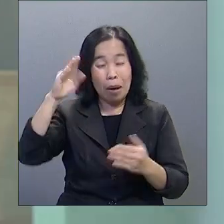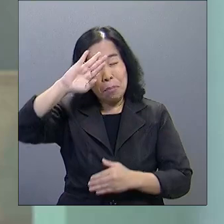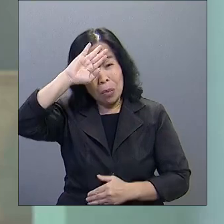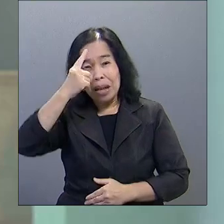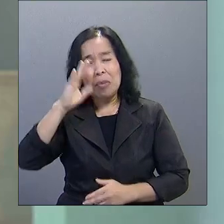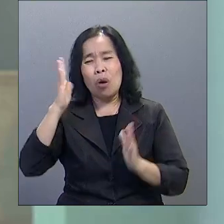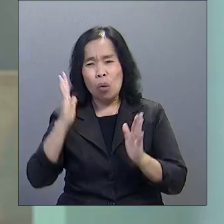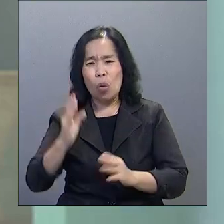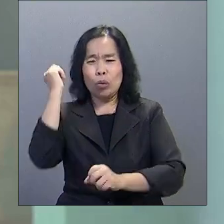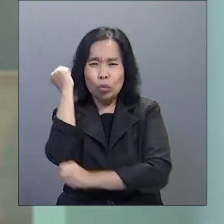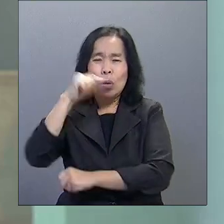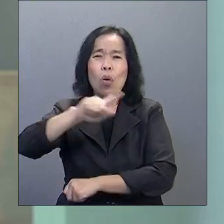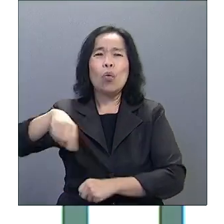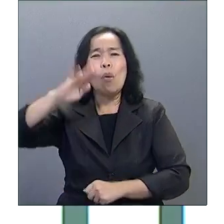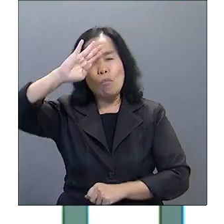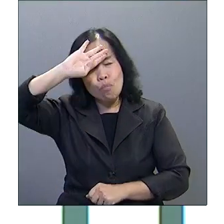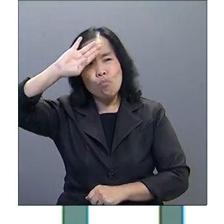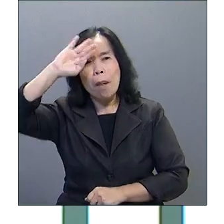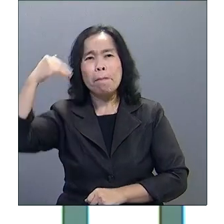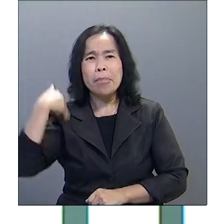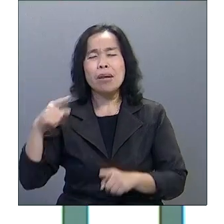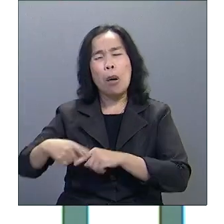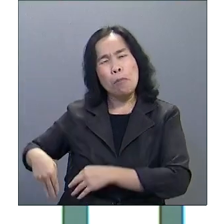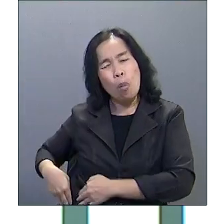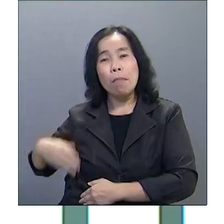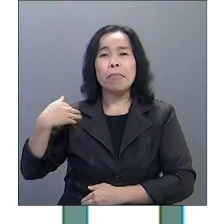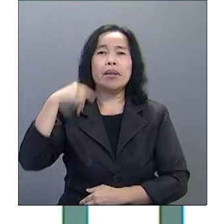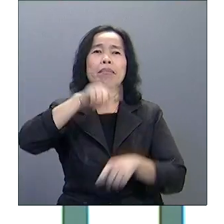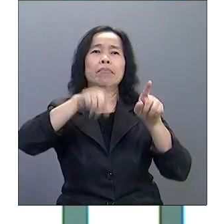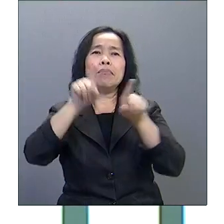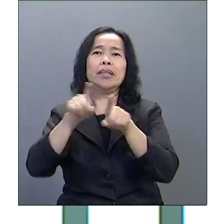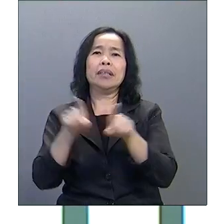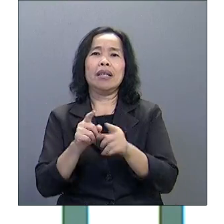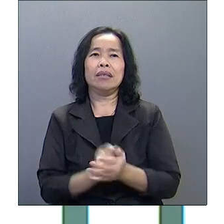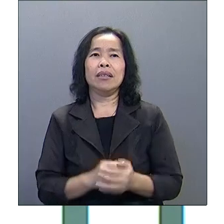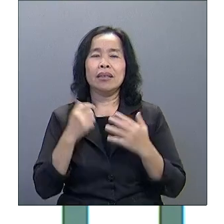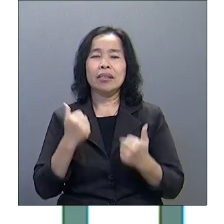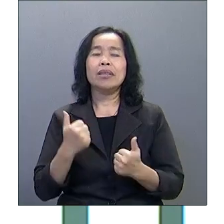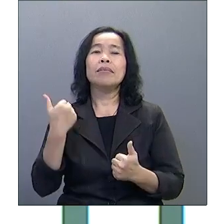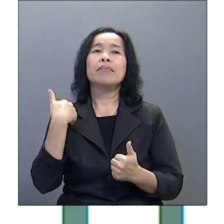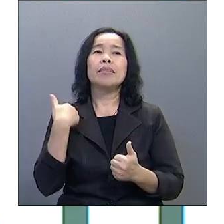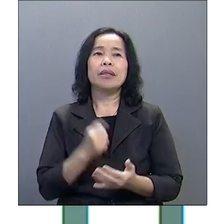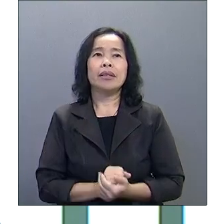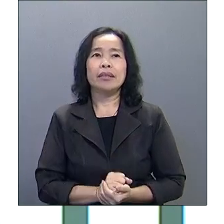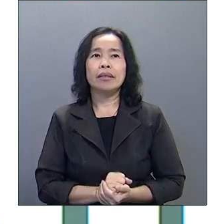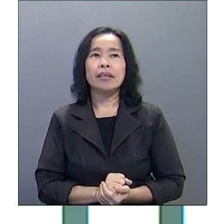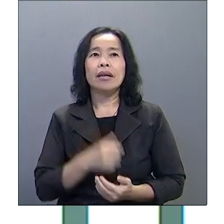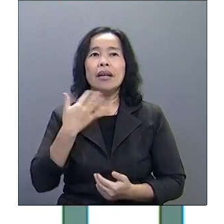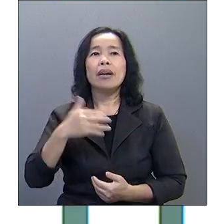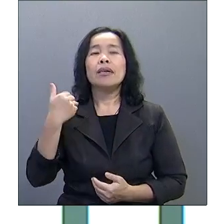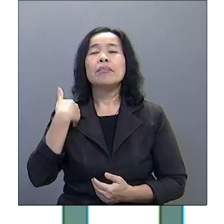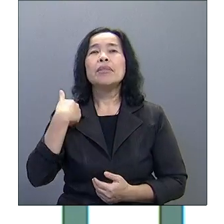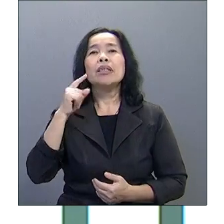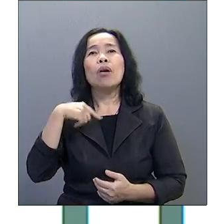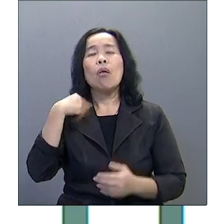คนรายได้ไม่เยอะรายได้น้อยเนี่ยเขาก็เจ็บก็ป่วยด้วยเหมือนกันจริงโครงการแบบนี้มาเยอะๆก็ดีนะฮะแต่ว่าก็ต้องมีอะไรที่